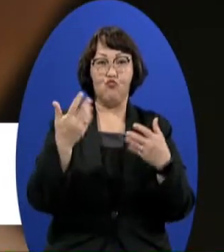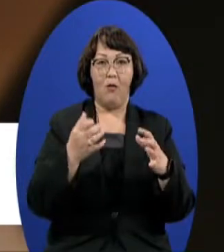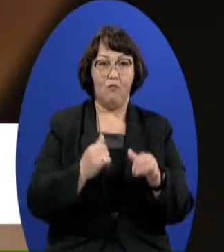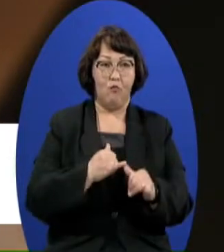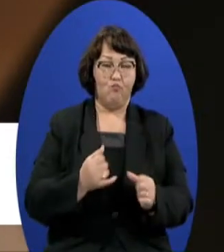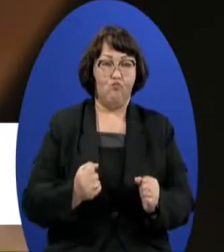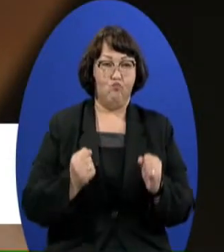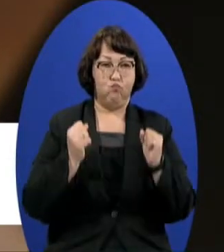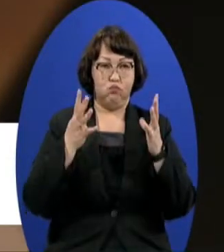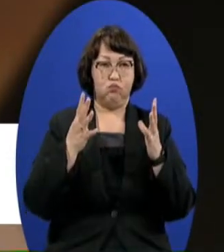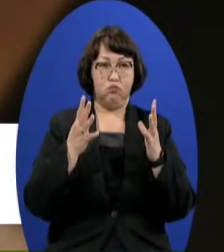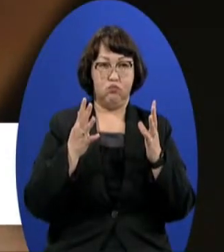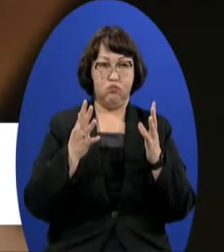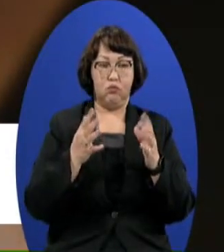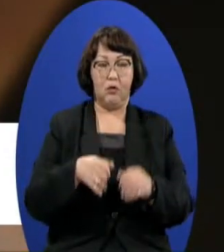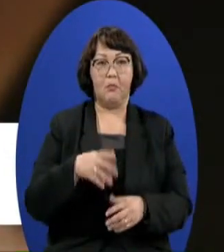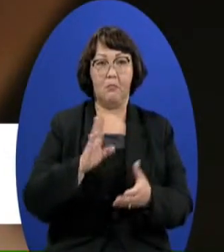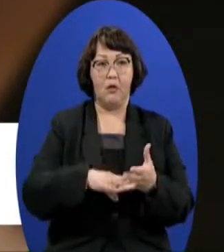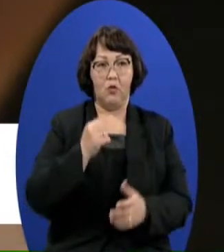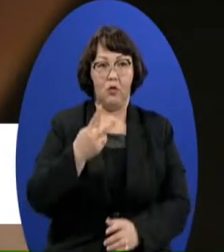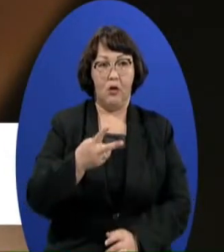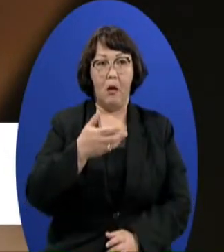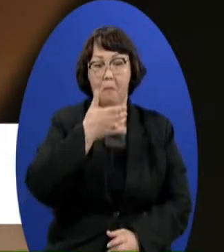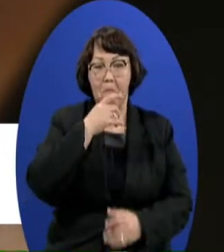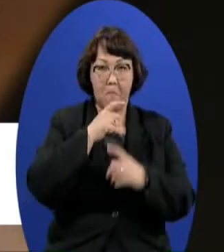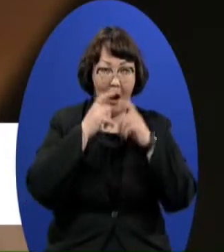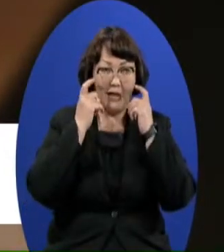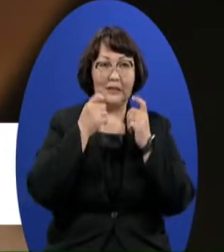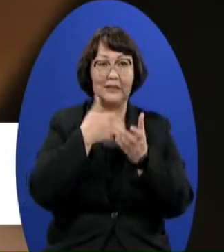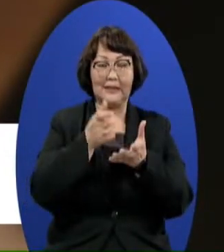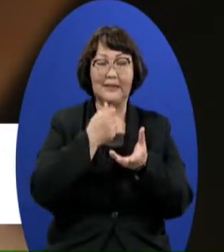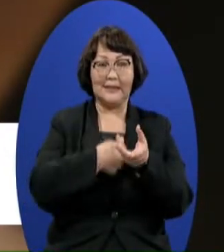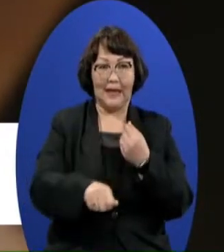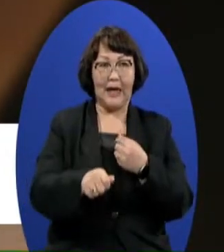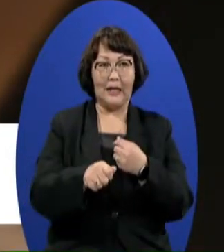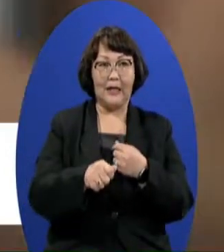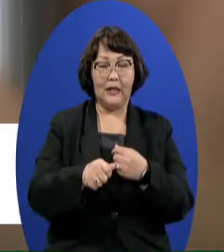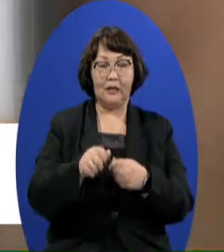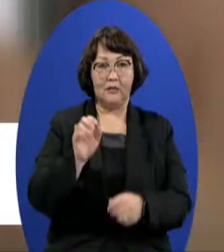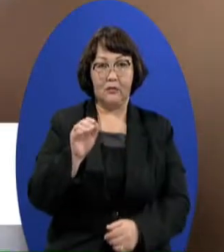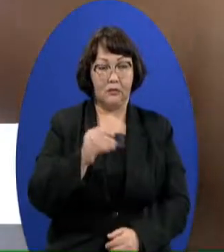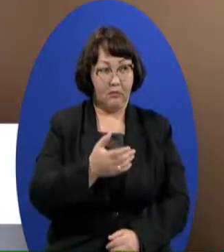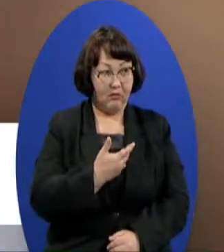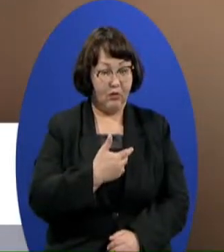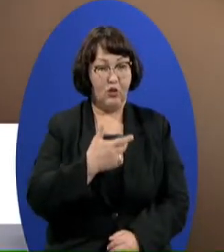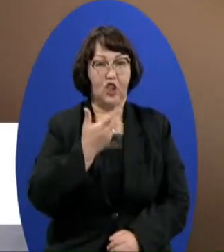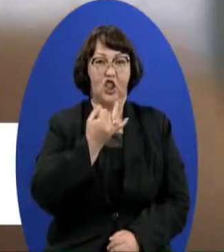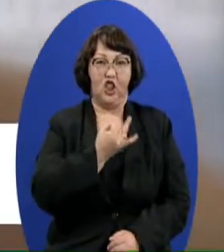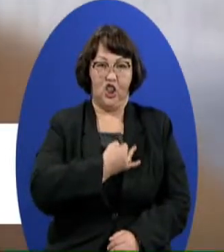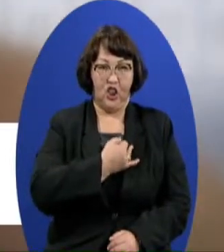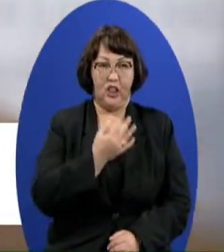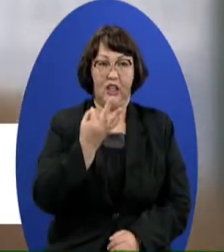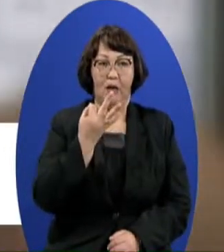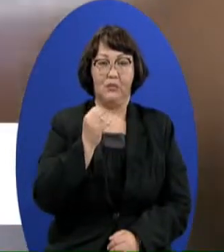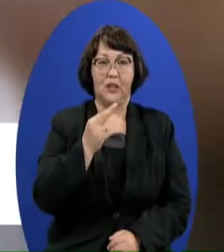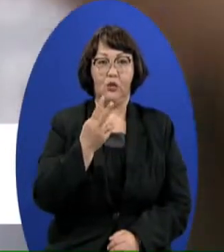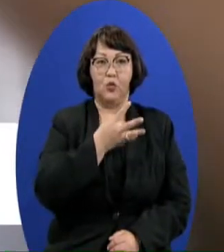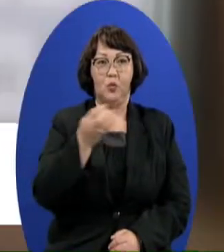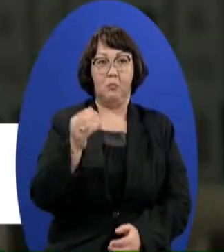байна. Баримт 2. Маск их хэмжээгээр нийлүүлнэ гэж иргэн Б.д. санал болгосны дагуу 8 сая 400 мянган